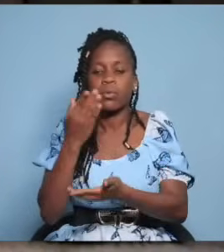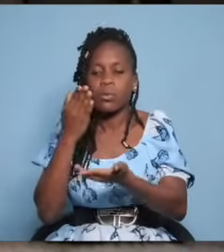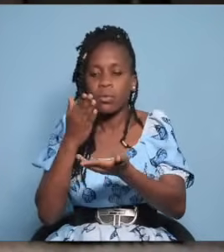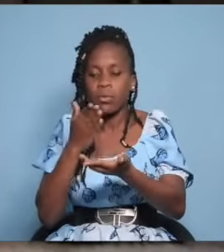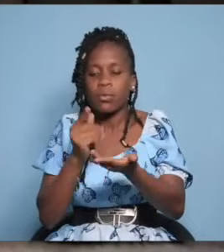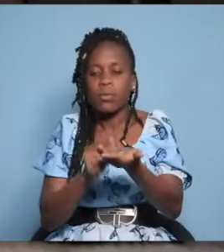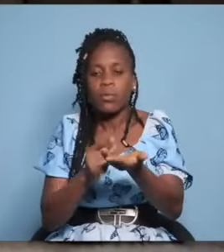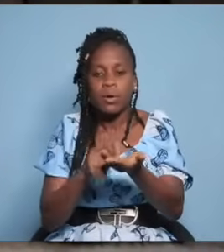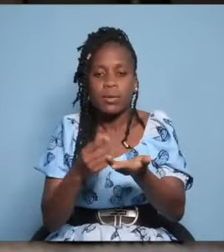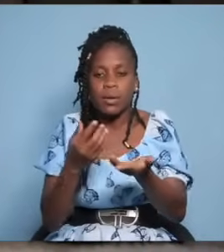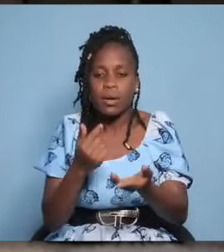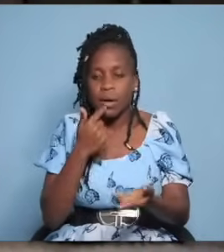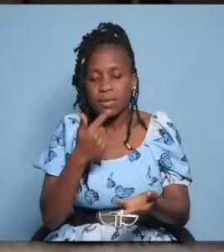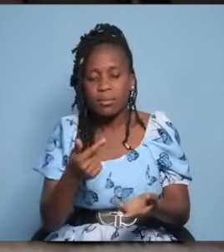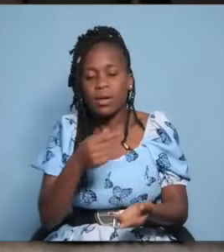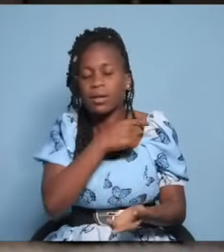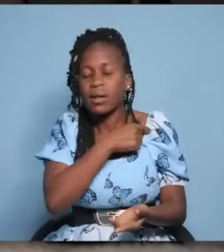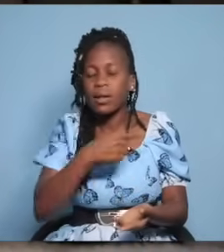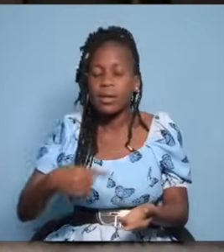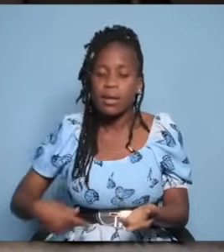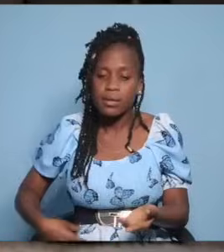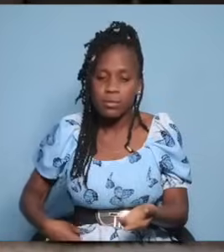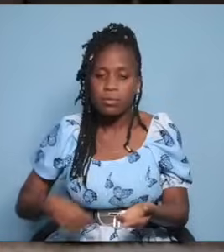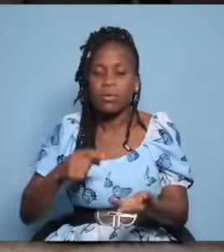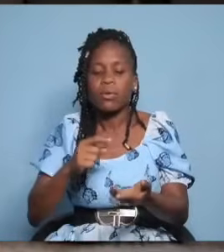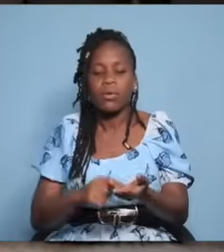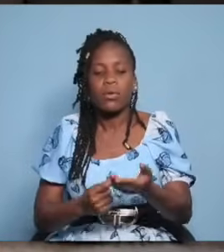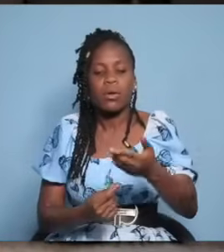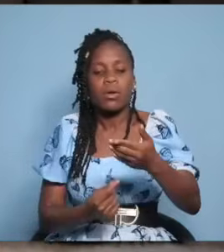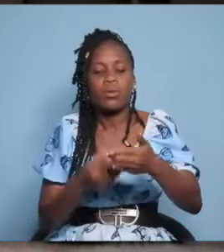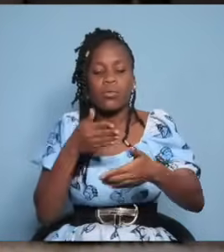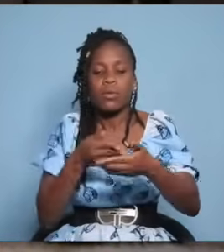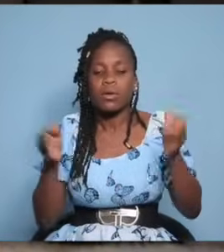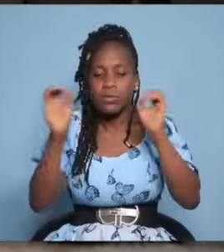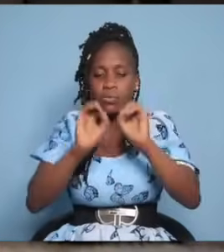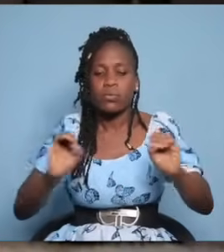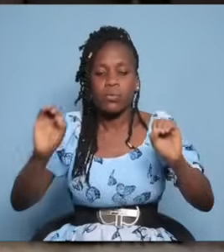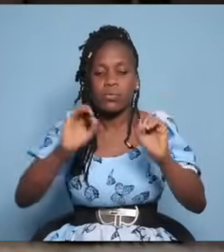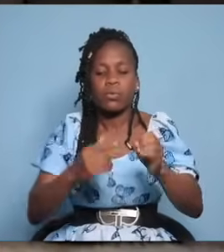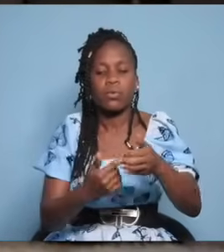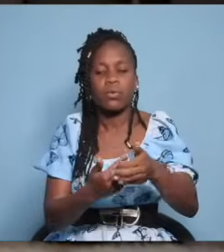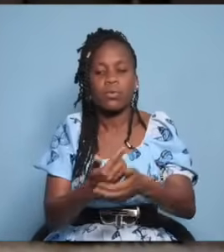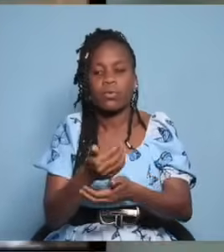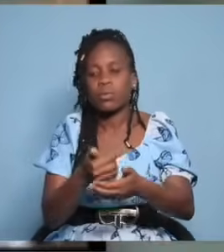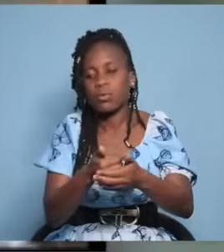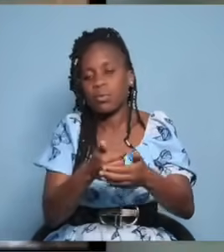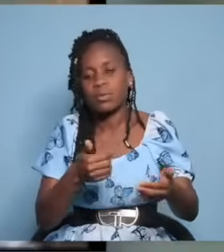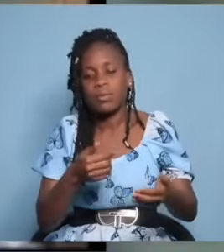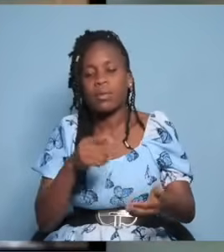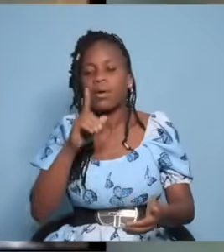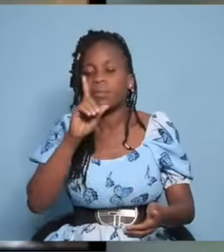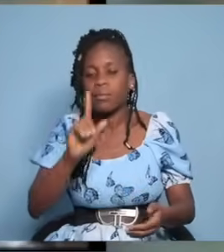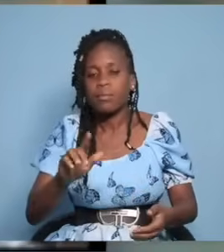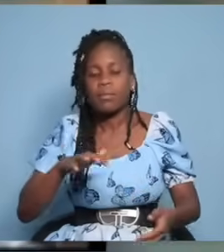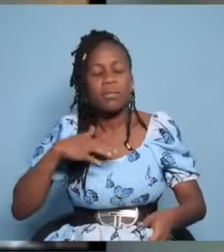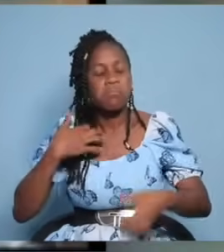Akasema rais wa Uganda hajatokea kwenye mazishi hayo kwa sababu amekuwa terrified, ameogopa.